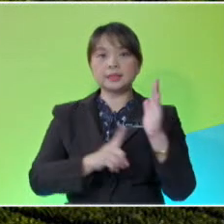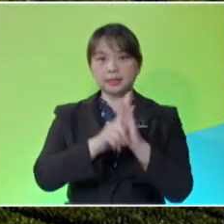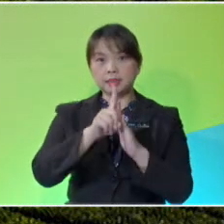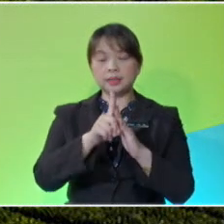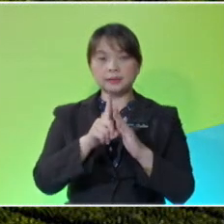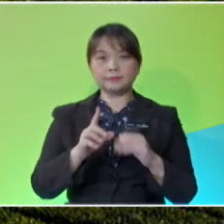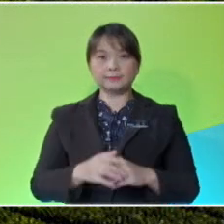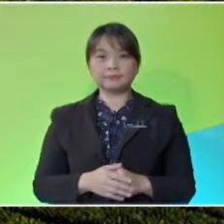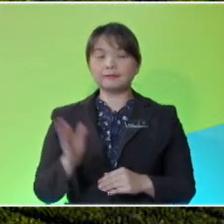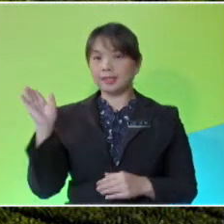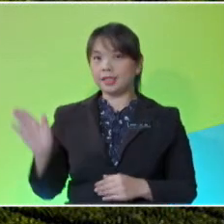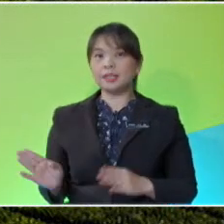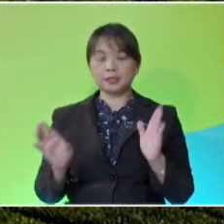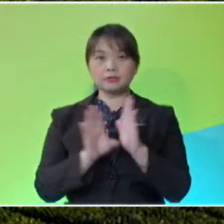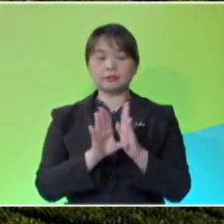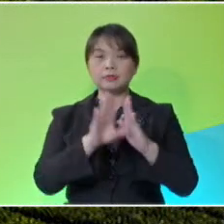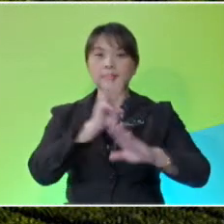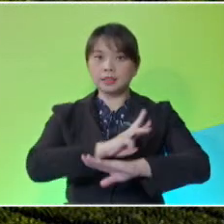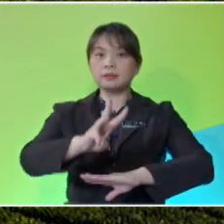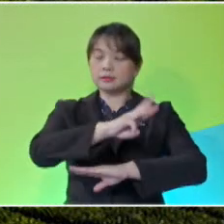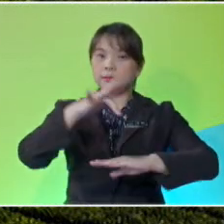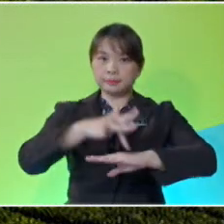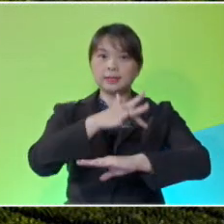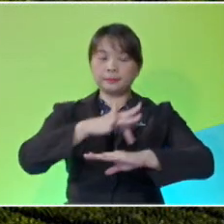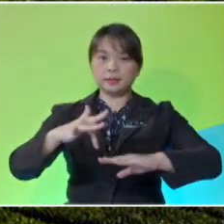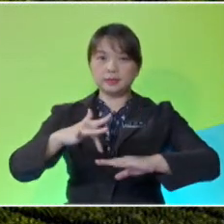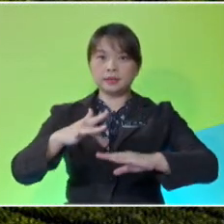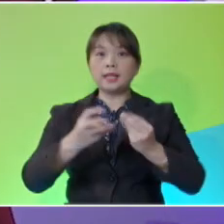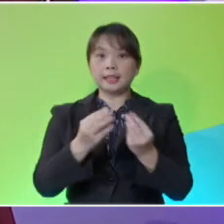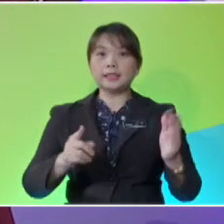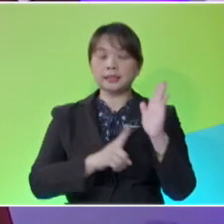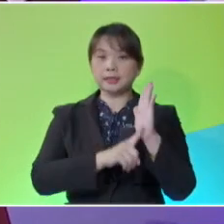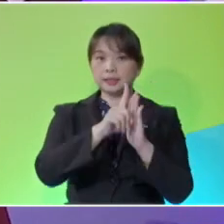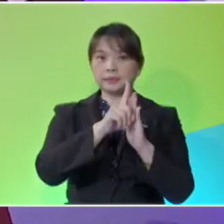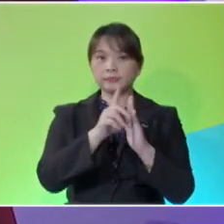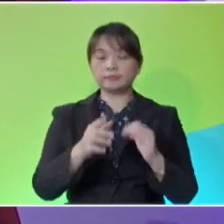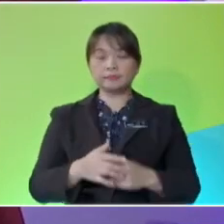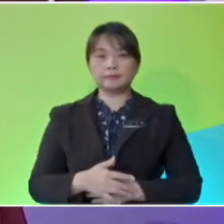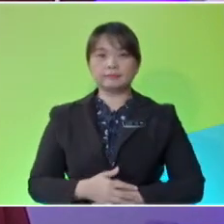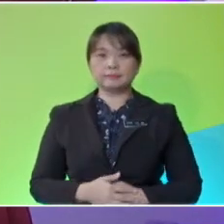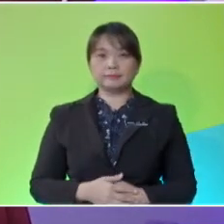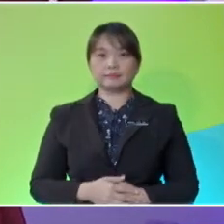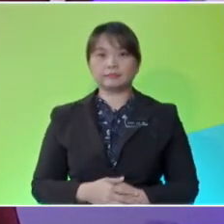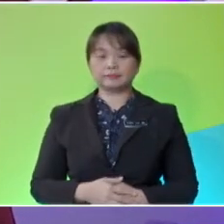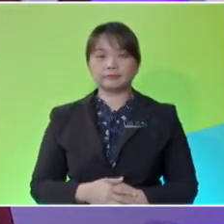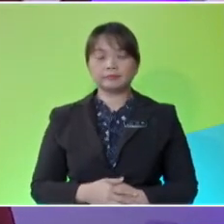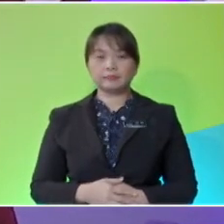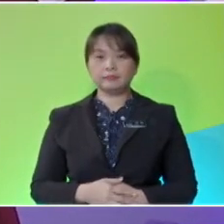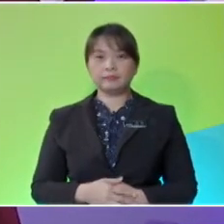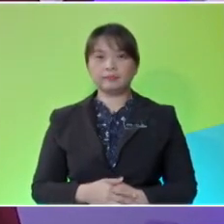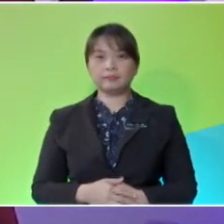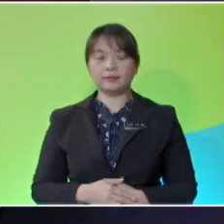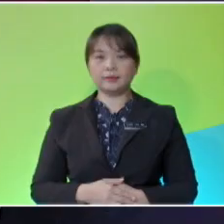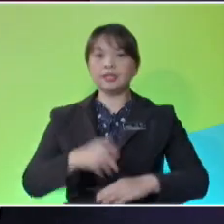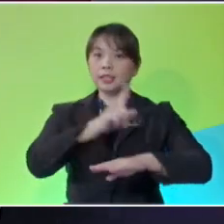kawasan sebenarnya a ini contoh kawasan eee permukaan bertanah tinggi Oke ini adalah ladang Teh di mana Mira